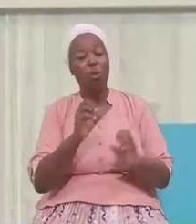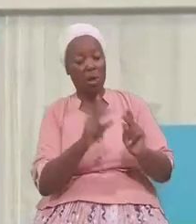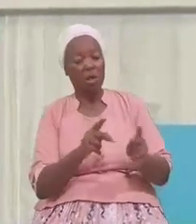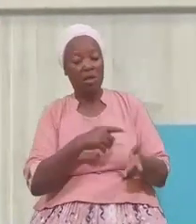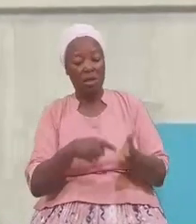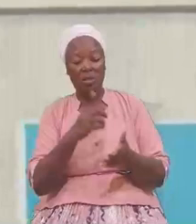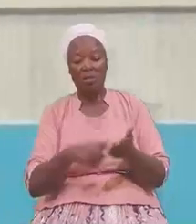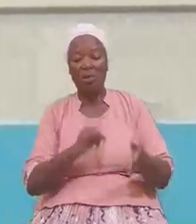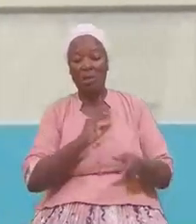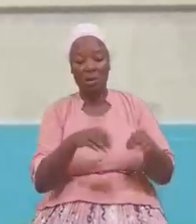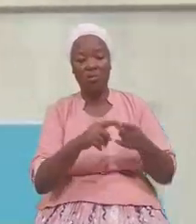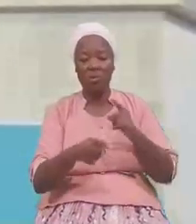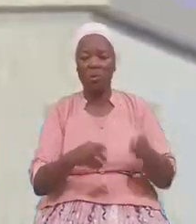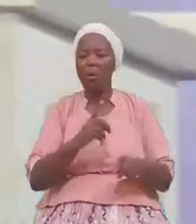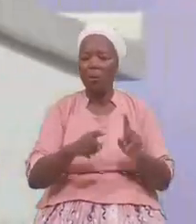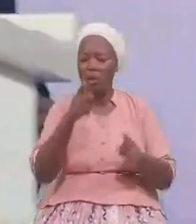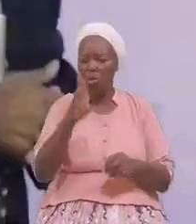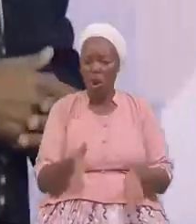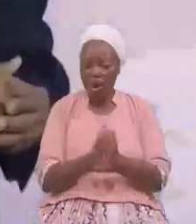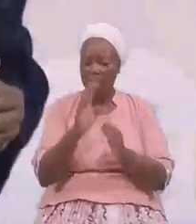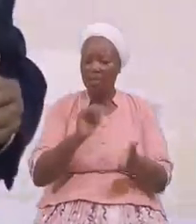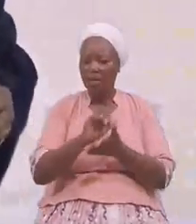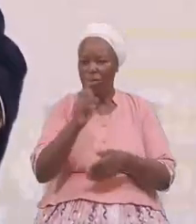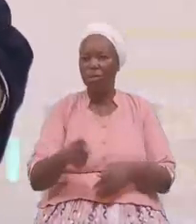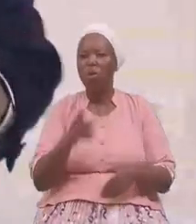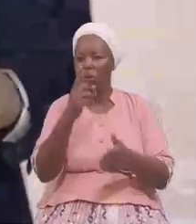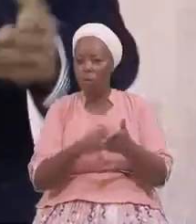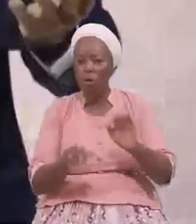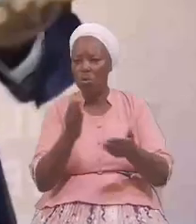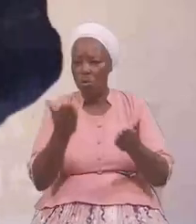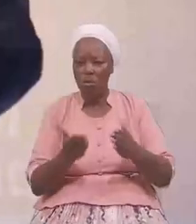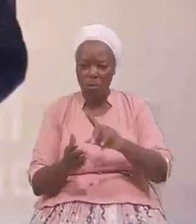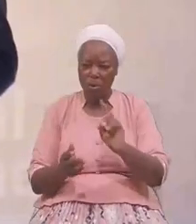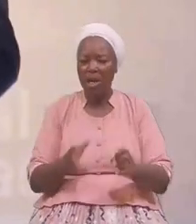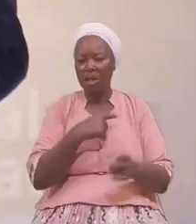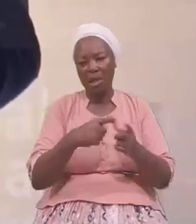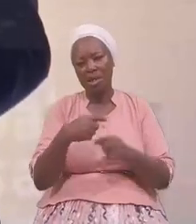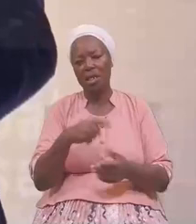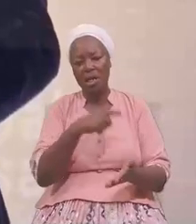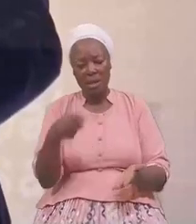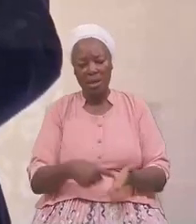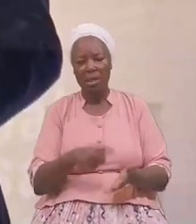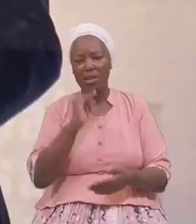a dit, « Que veux-tu ? » Et il lui a dit, « Voici ce que je veux. »